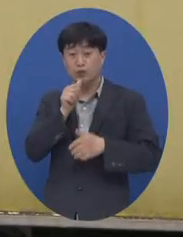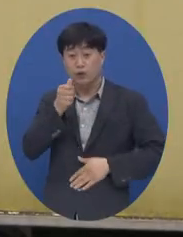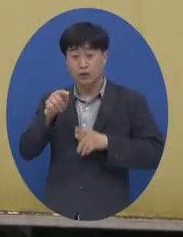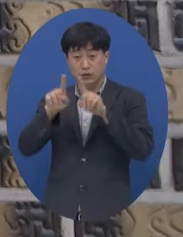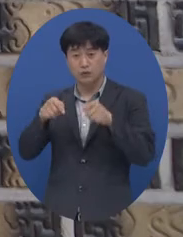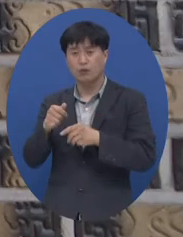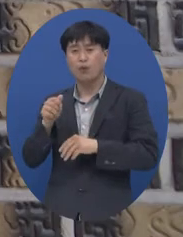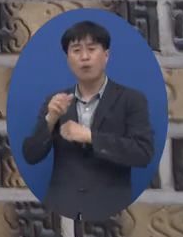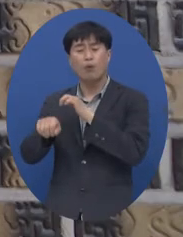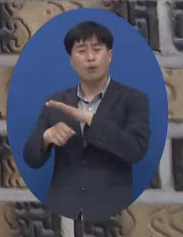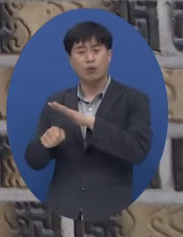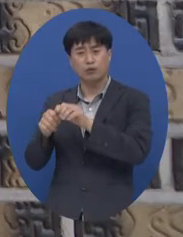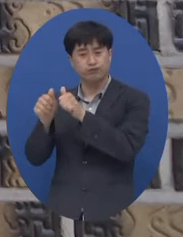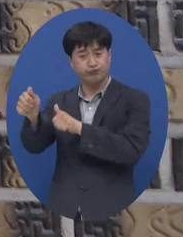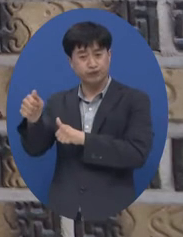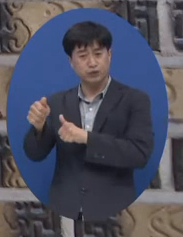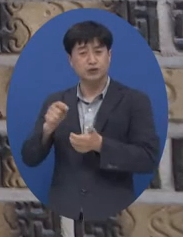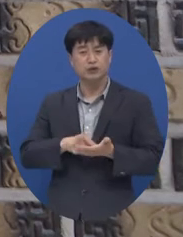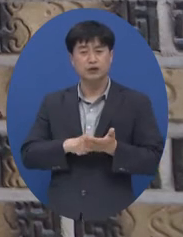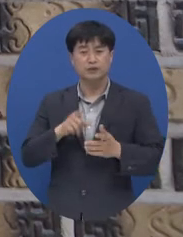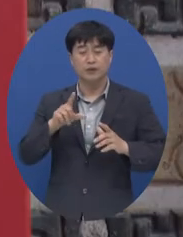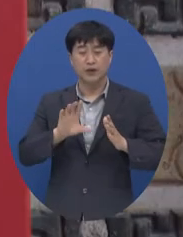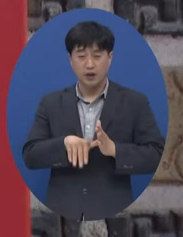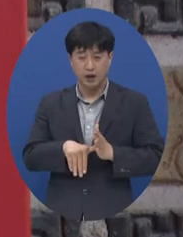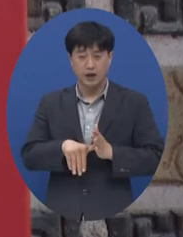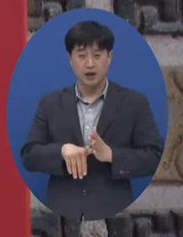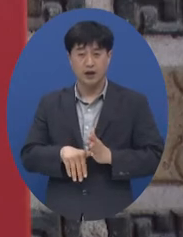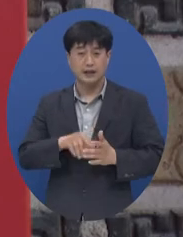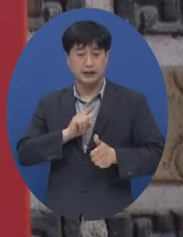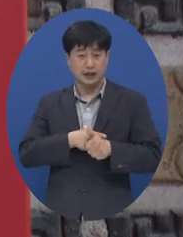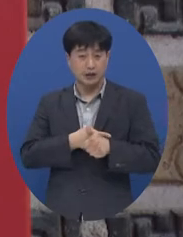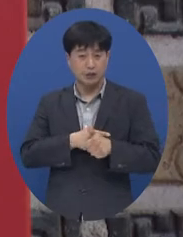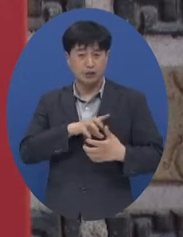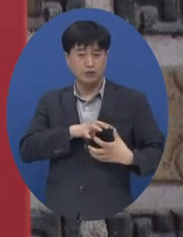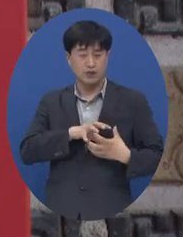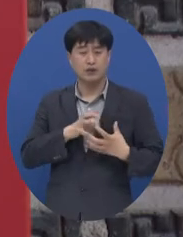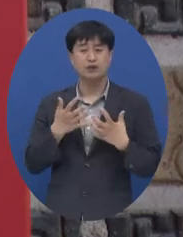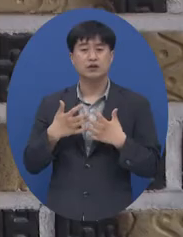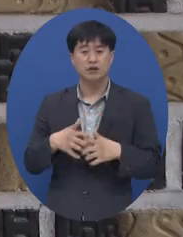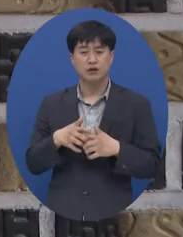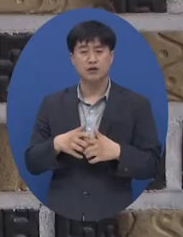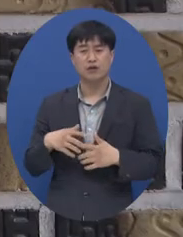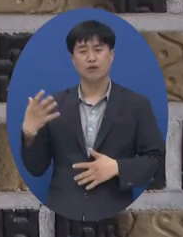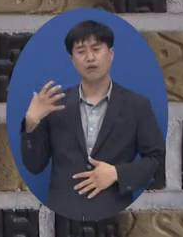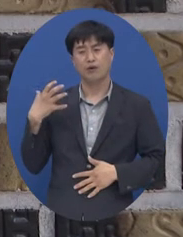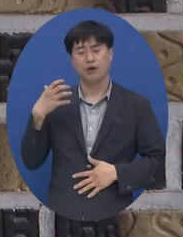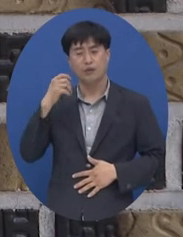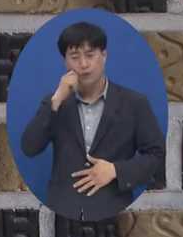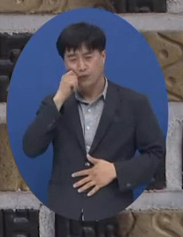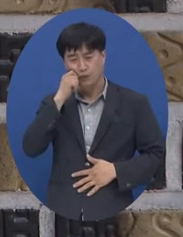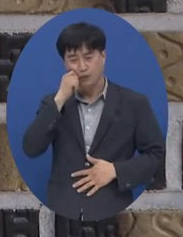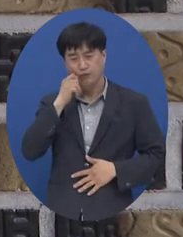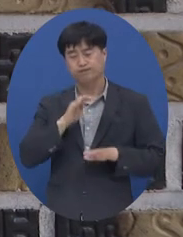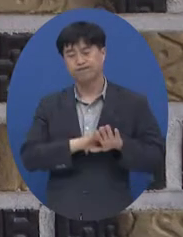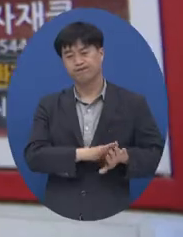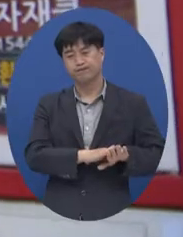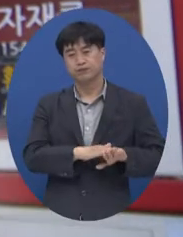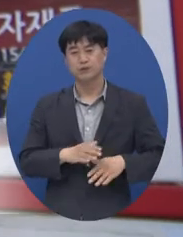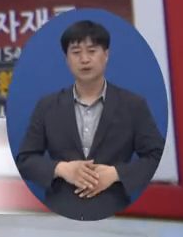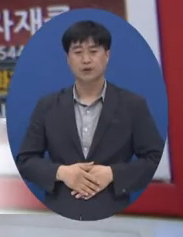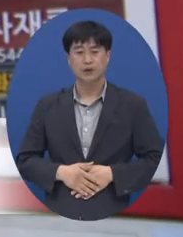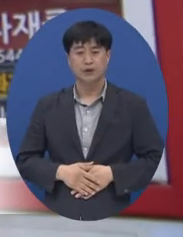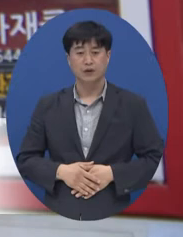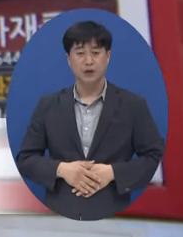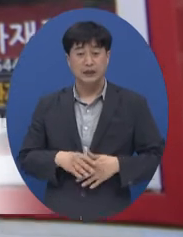있습니다. 한마디로 비상 상황에서 자동심장충격기가 제 역할을 할 수 없게 방치돼 있는 상황.